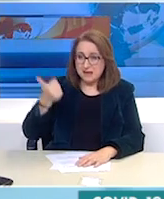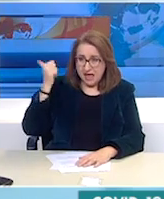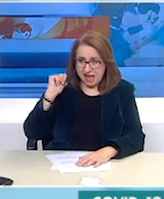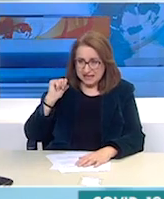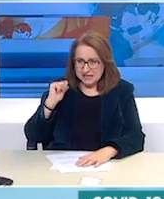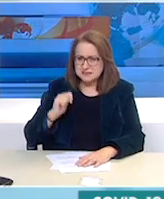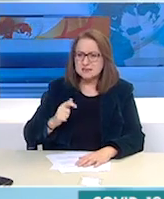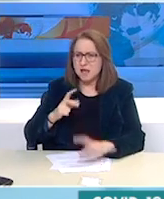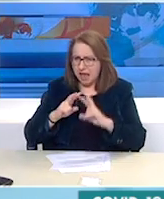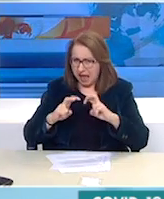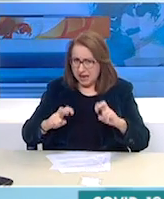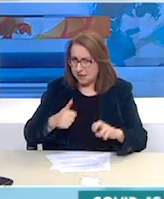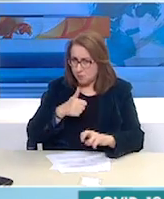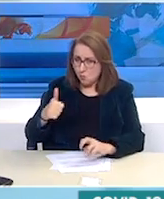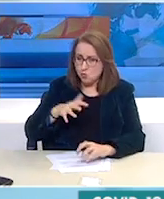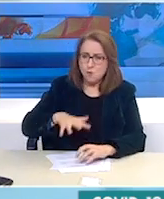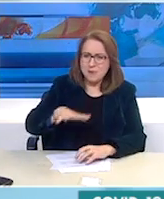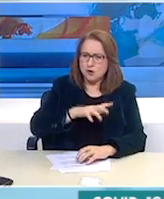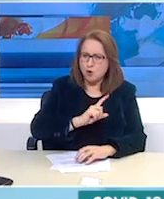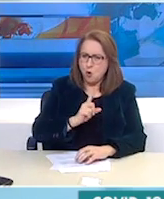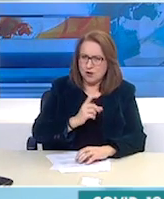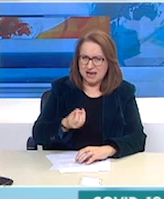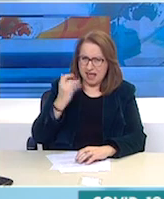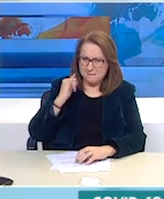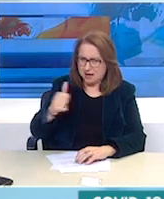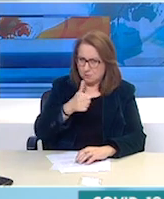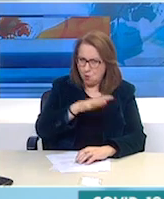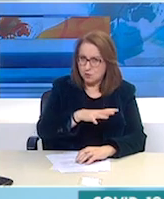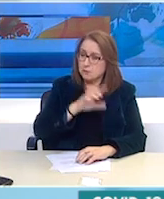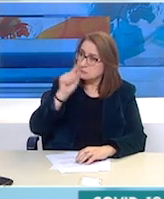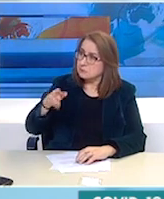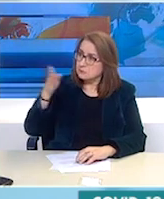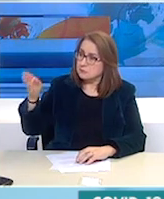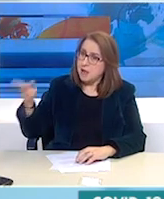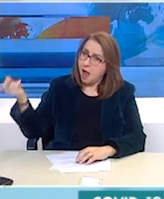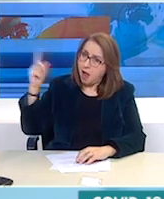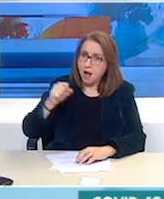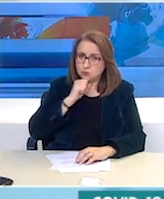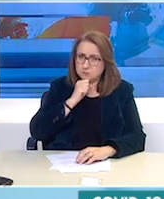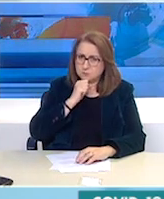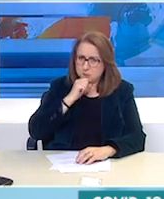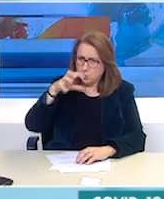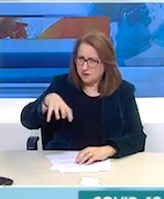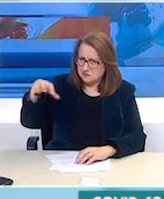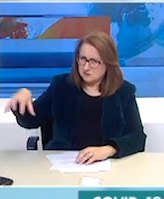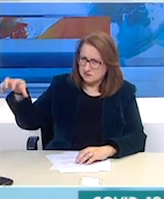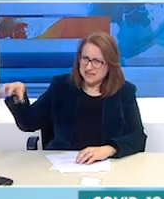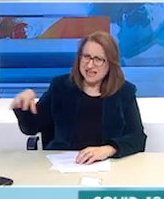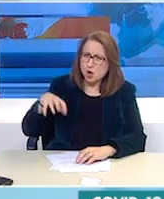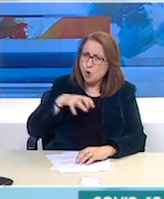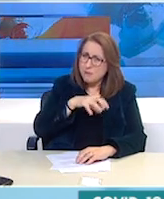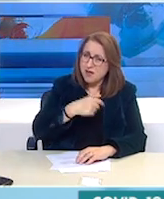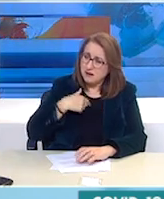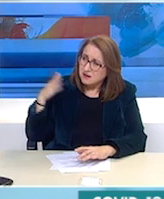δεν έγιναν οι έλεγχοι μονάχα στην περιοχή της Νέας Μάκρης, έγινε και σε άλλους οίκους ευγυρίας, σε όλο το